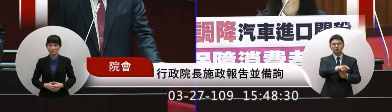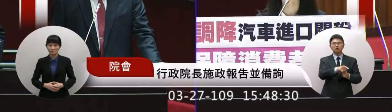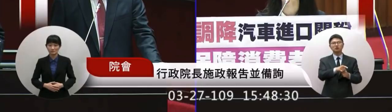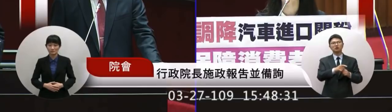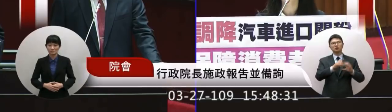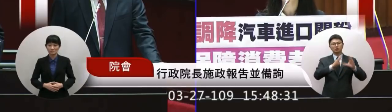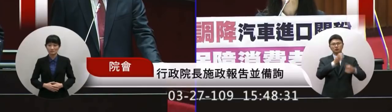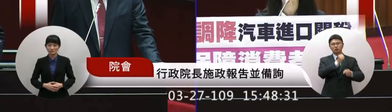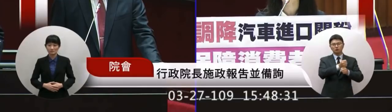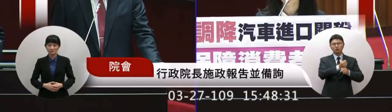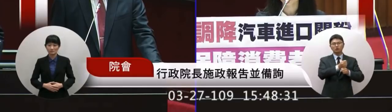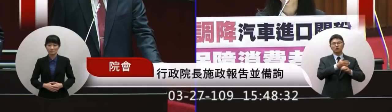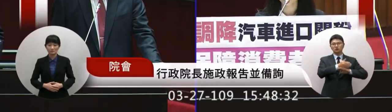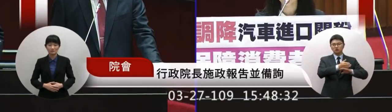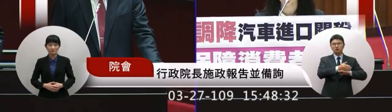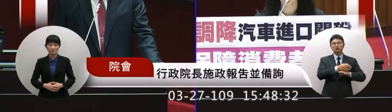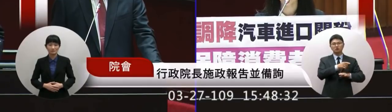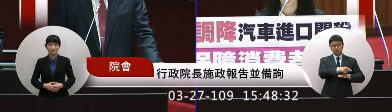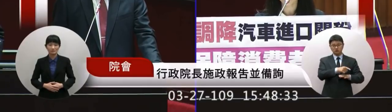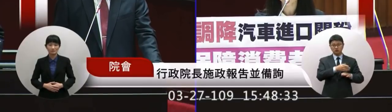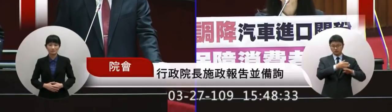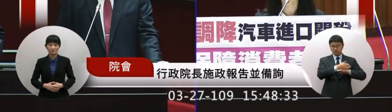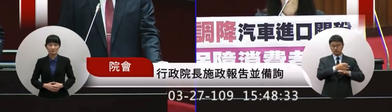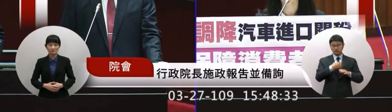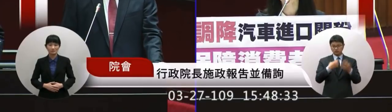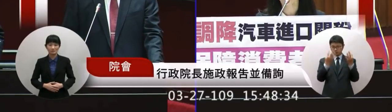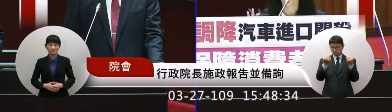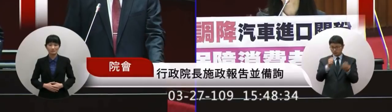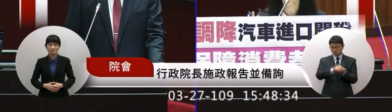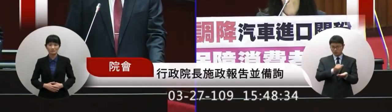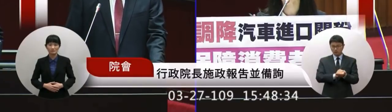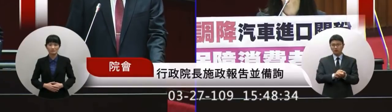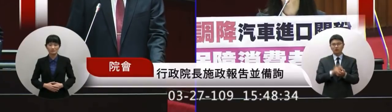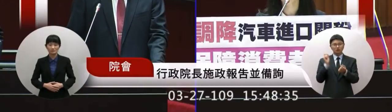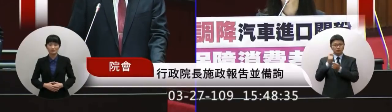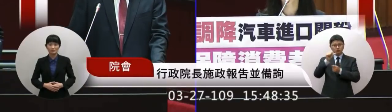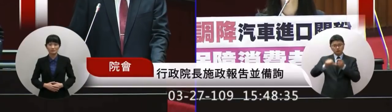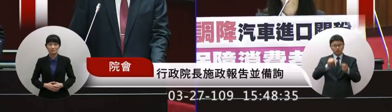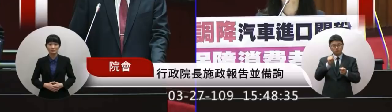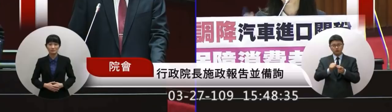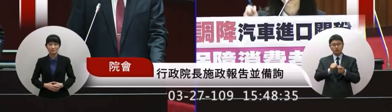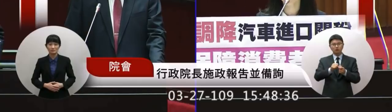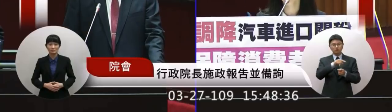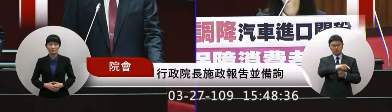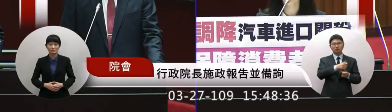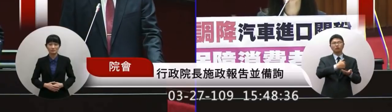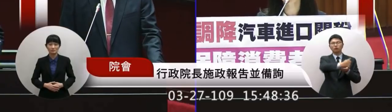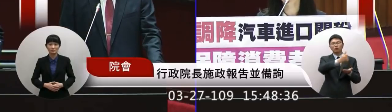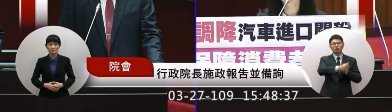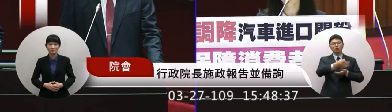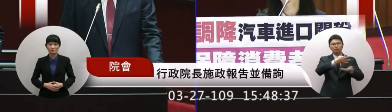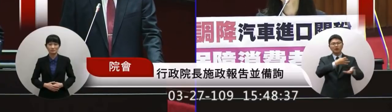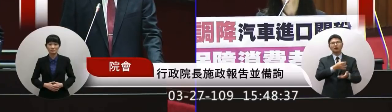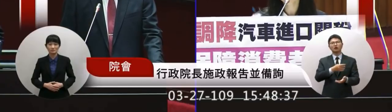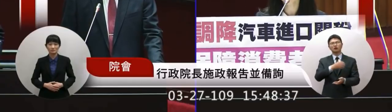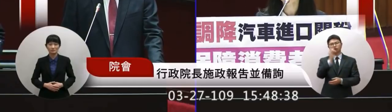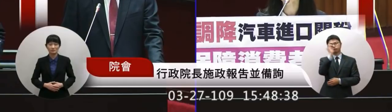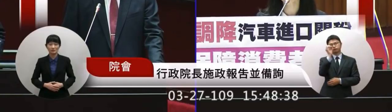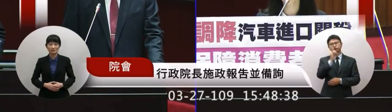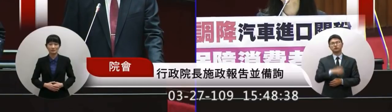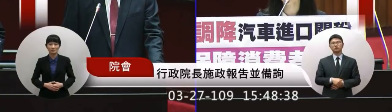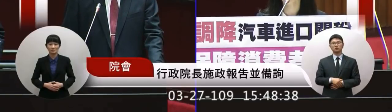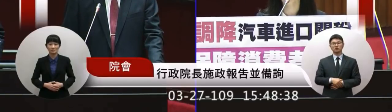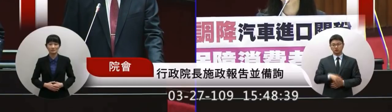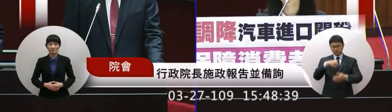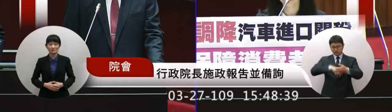呢，这家车呢，在我们的数据上显示，近5年来外销的 数量是零，完全没有外销，内